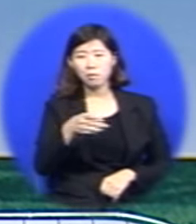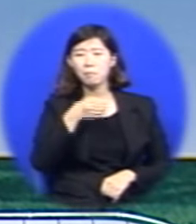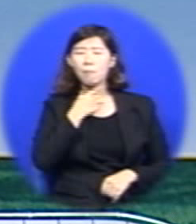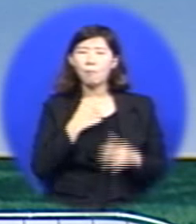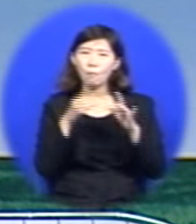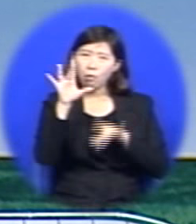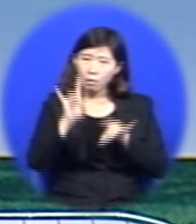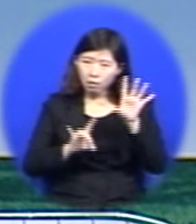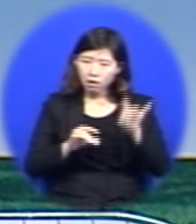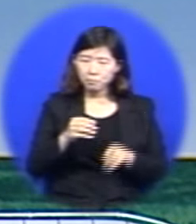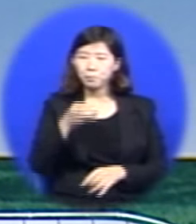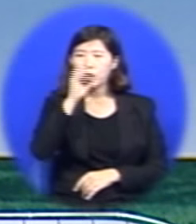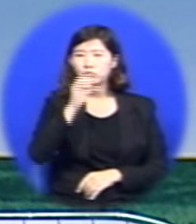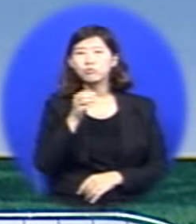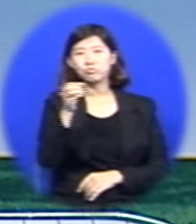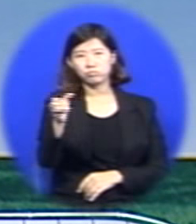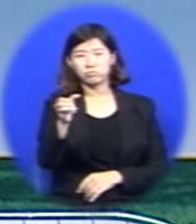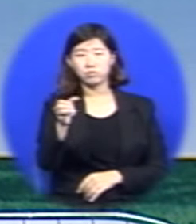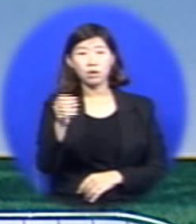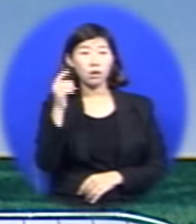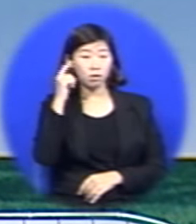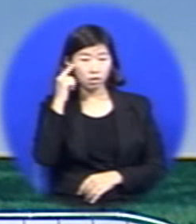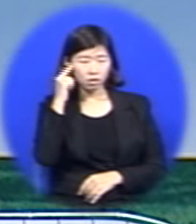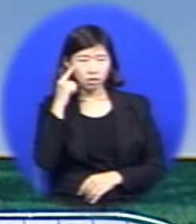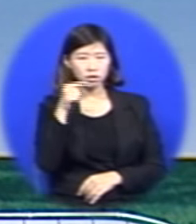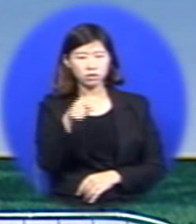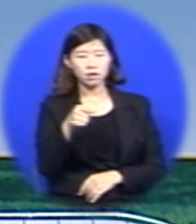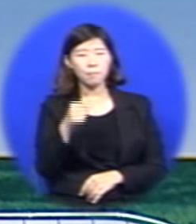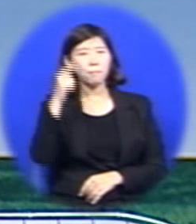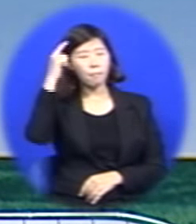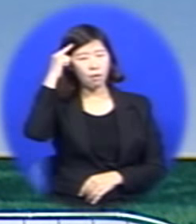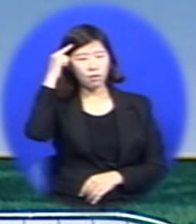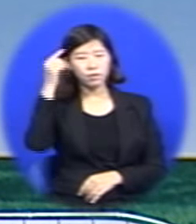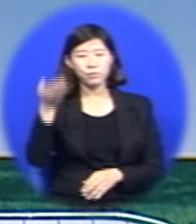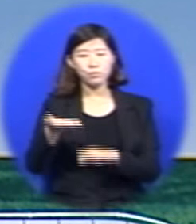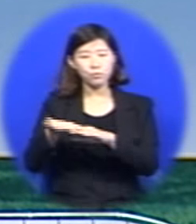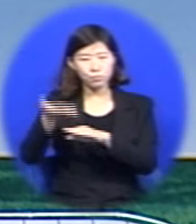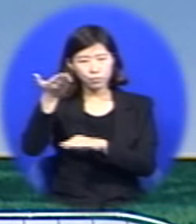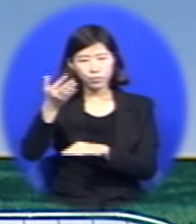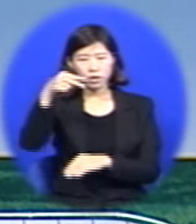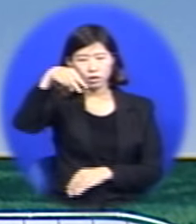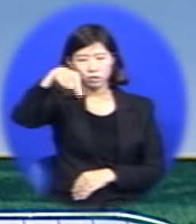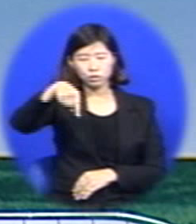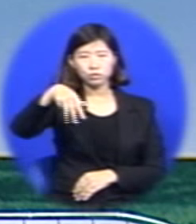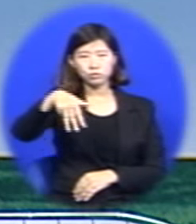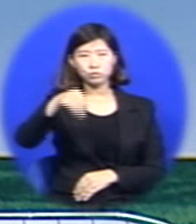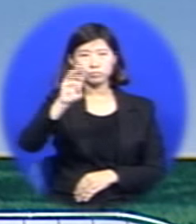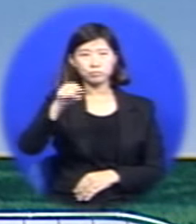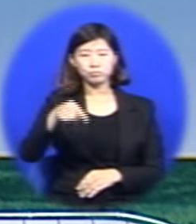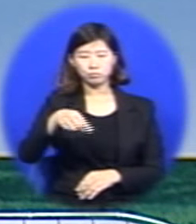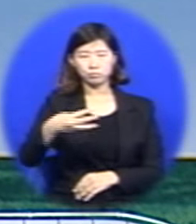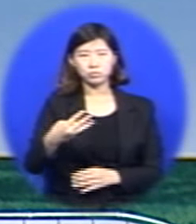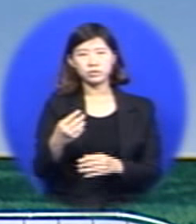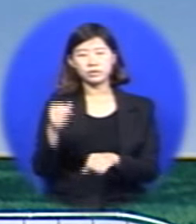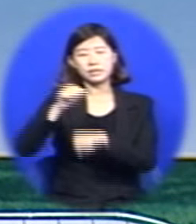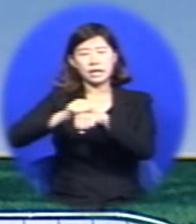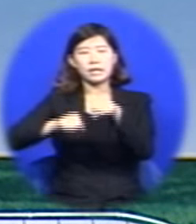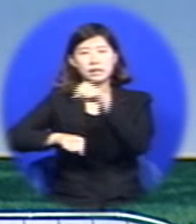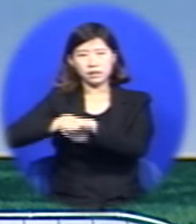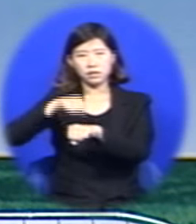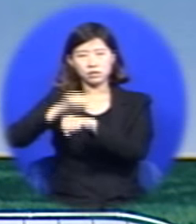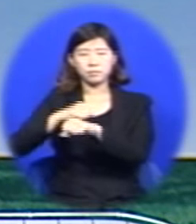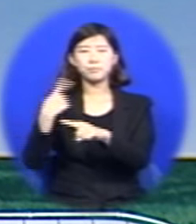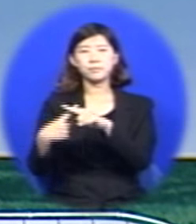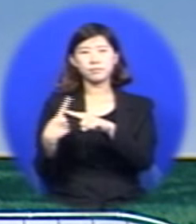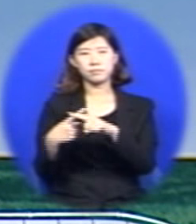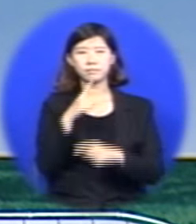그렇게 하는 것은 내가 그의 머리 위에다가 숯불을 쌓는 셈이 될 것이다 하였습니다. 오늘